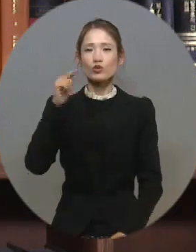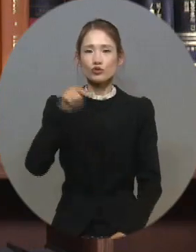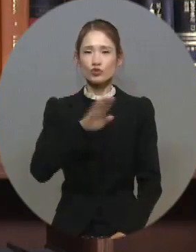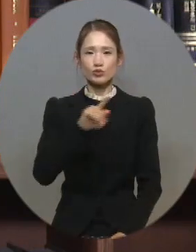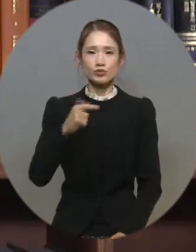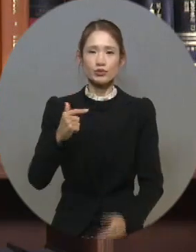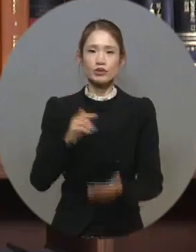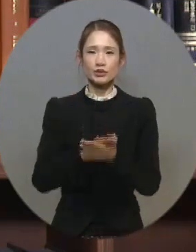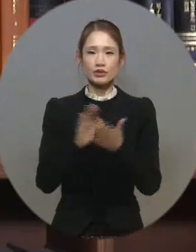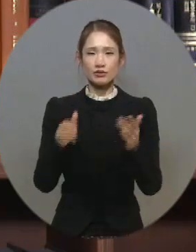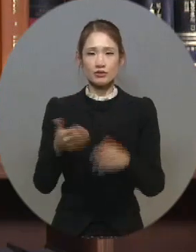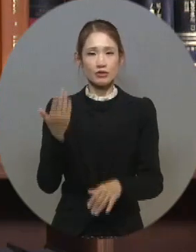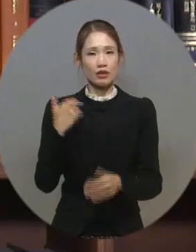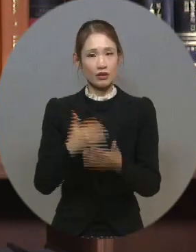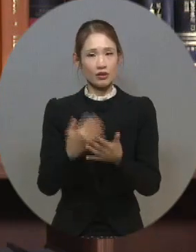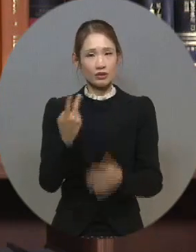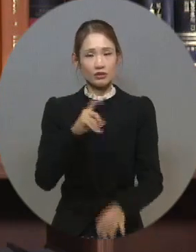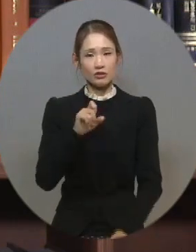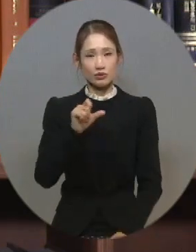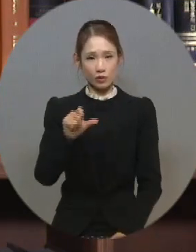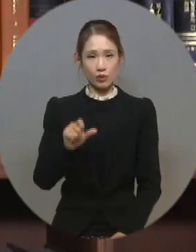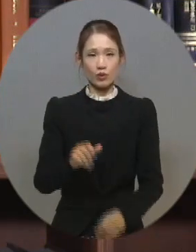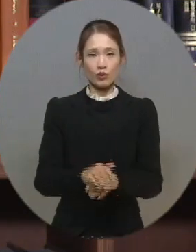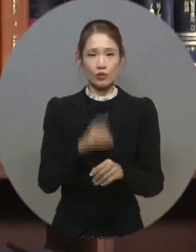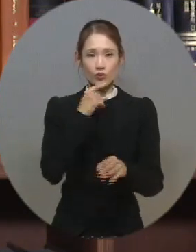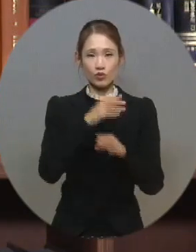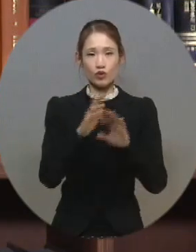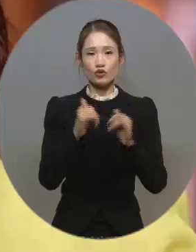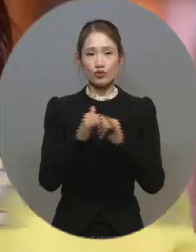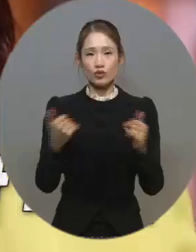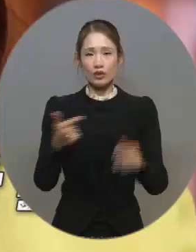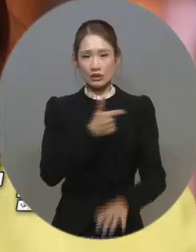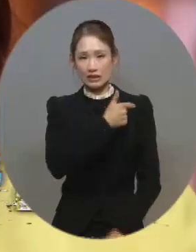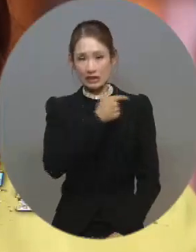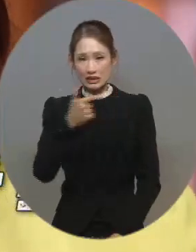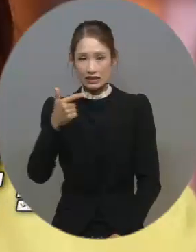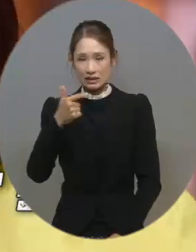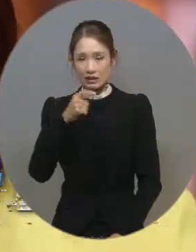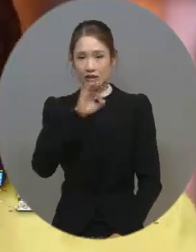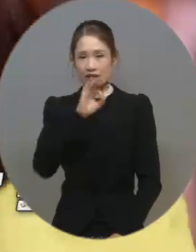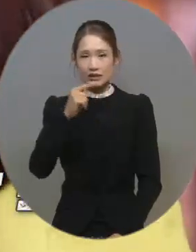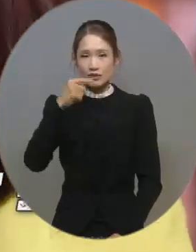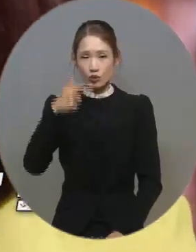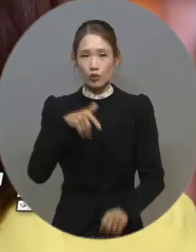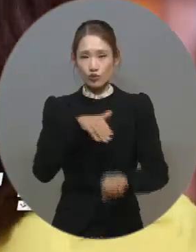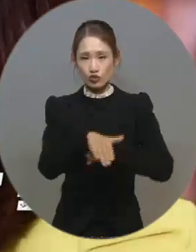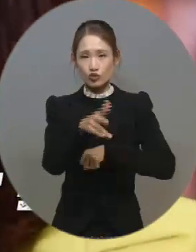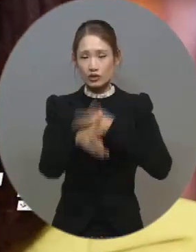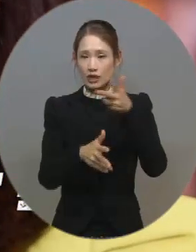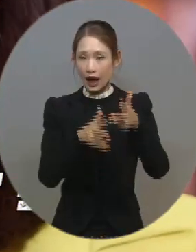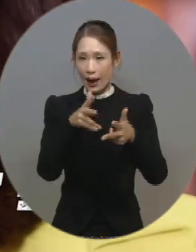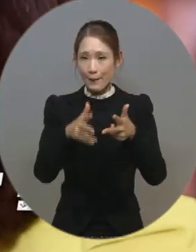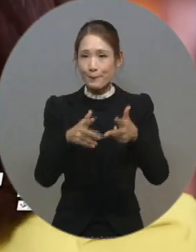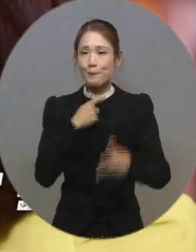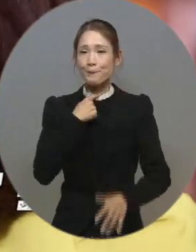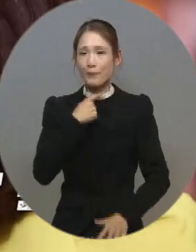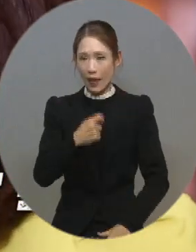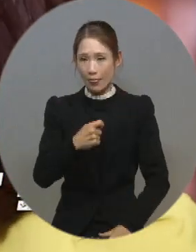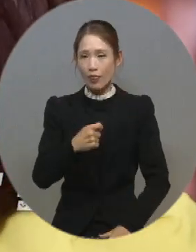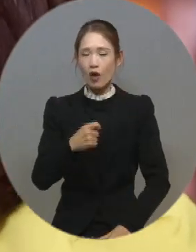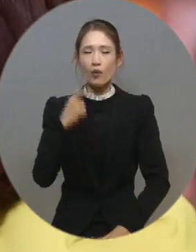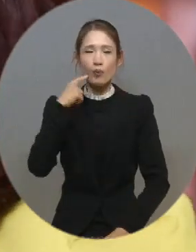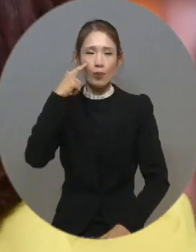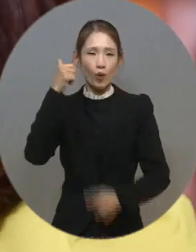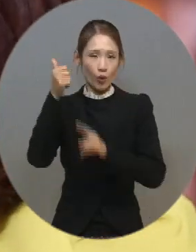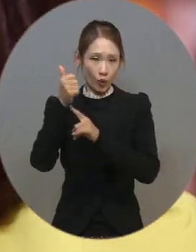지난 2015년이었습니다. 북한 주민을 위해서 대규모 인도주의 사업을 펼쳤던 한 목사가 북한